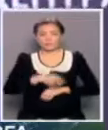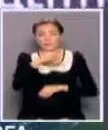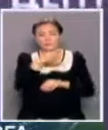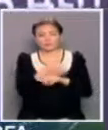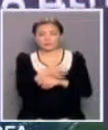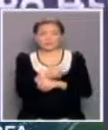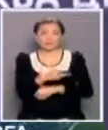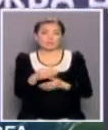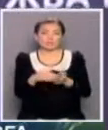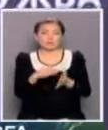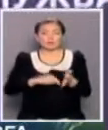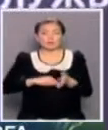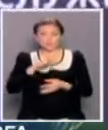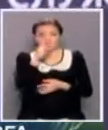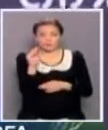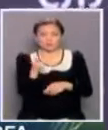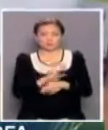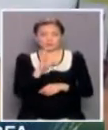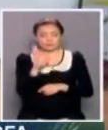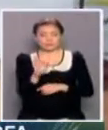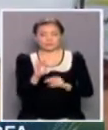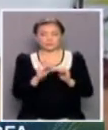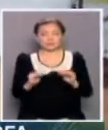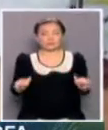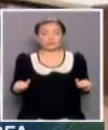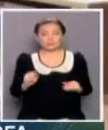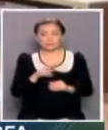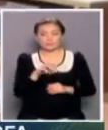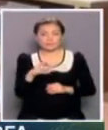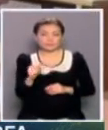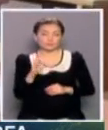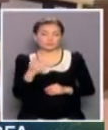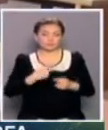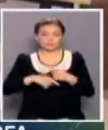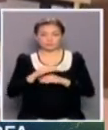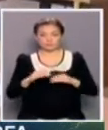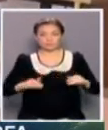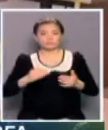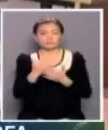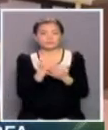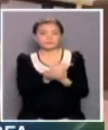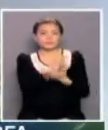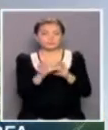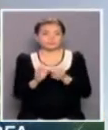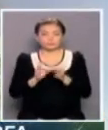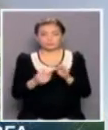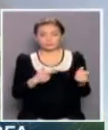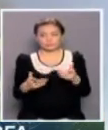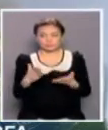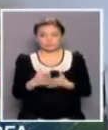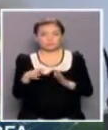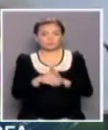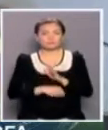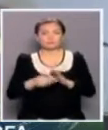тиісті дәптер тексеру бойынша стимақ төленеді. Оқушылар әліппемен қайта қауышады. Оқулықтың бағдарламасы мен мазмұны дайын.